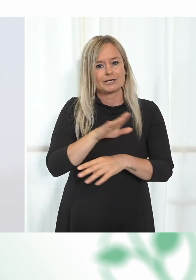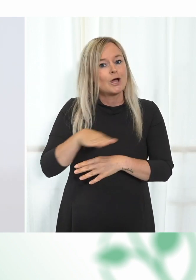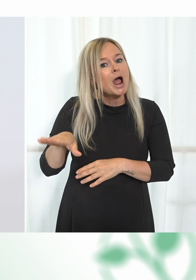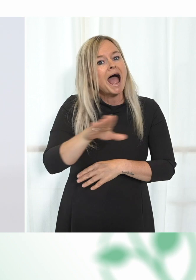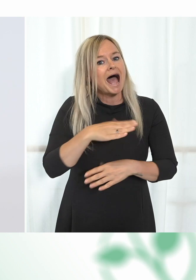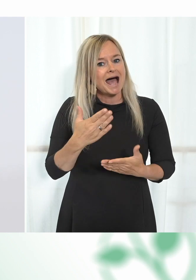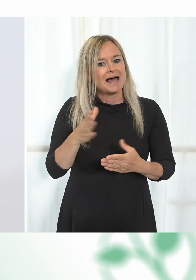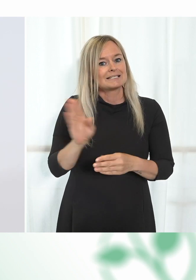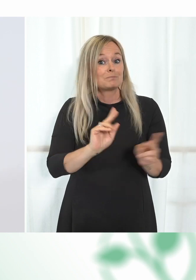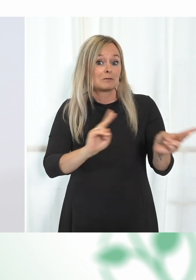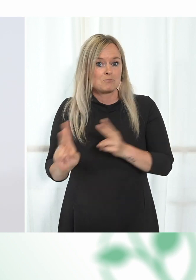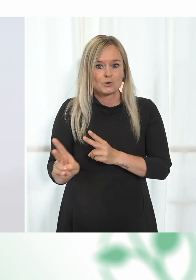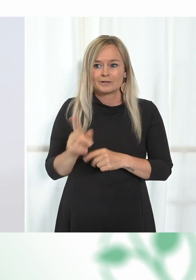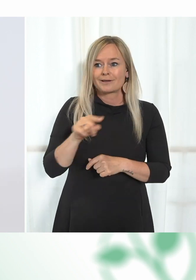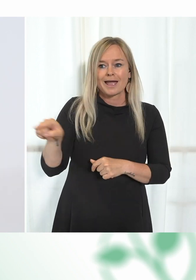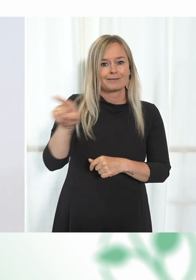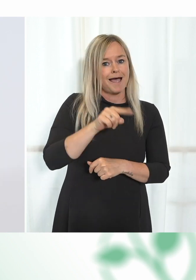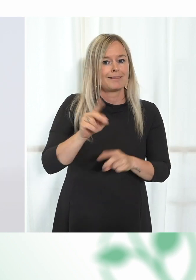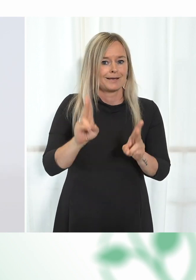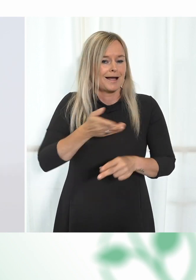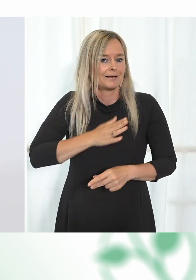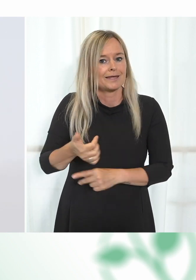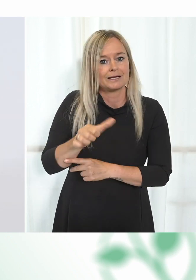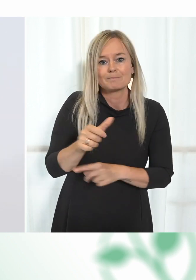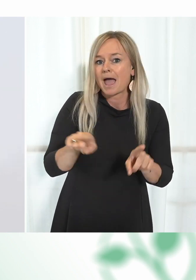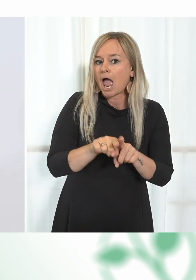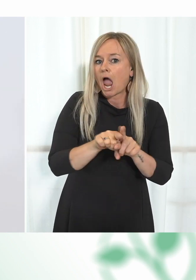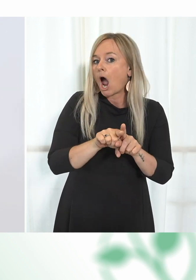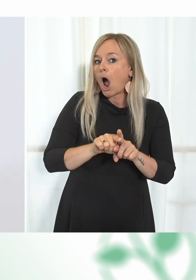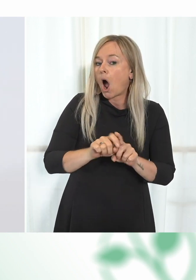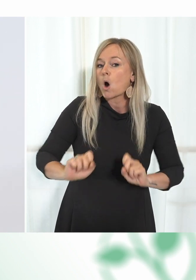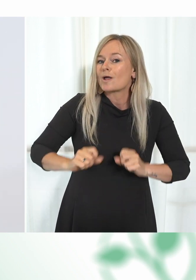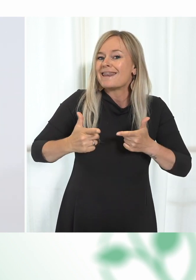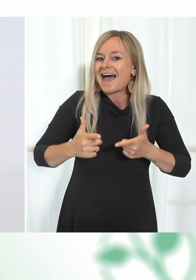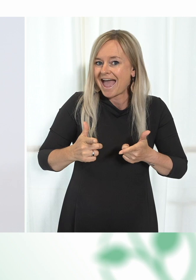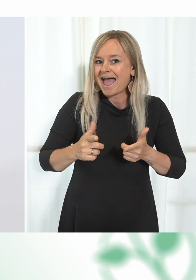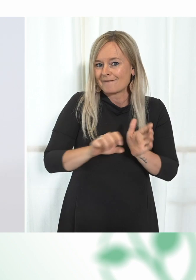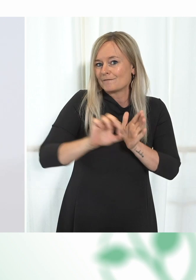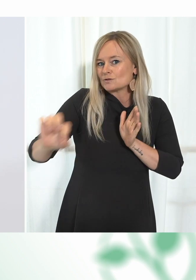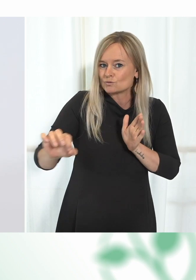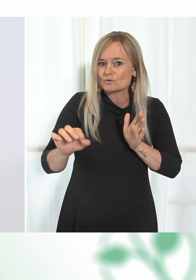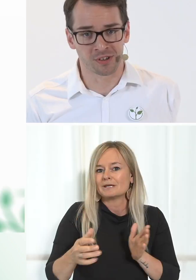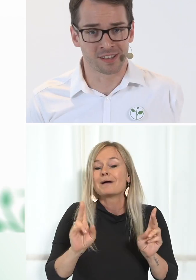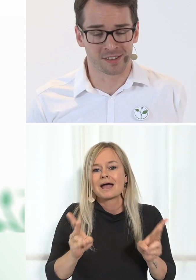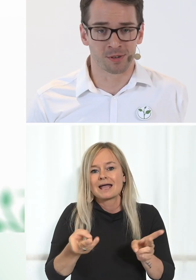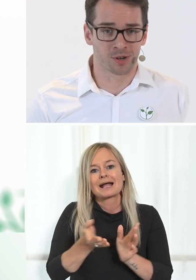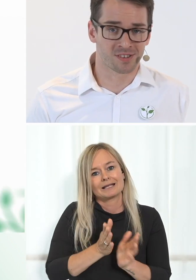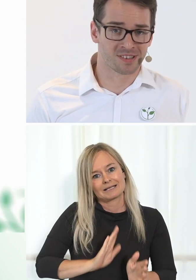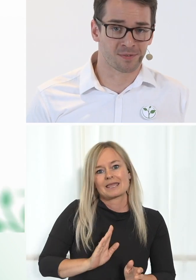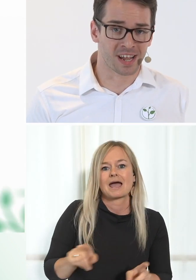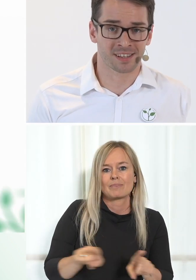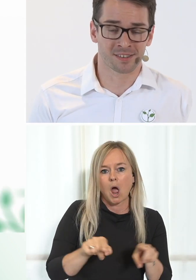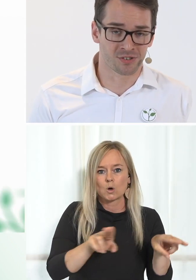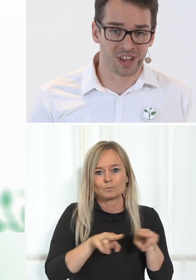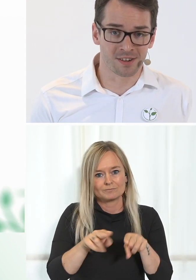Möglichkeit, dass Sie sich auch einbringen. Das heißt, alle, die im Livestream zuschauen können über Slido. Es wird dann eingeblendet, die Möglichkeit, dass man dort